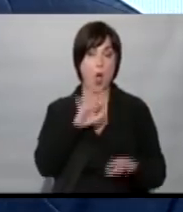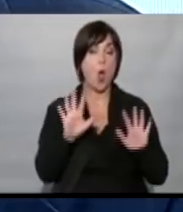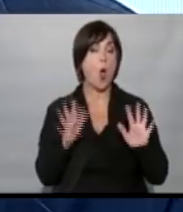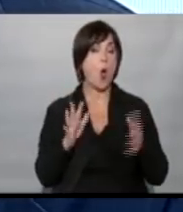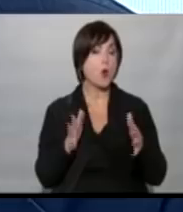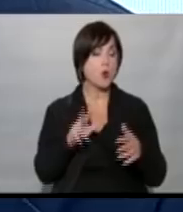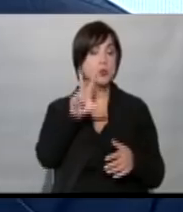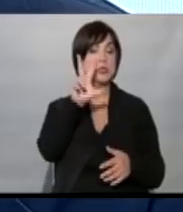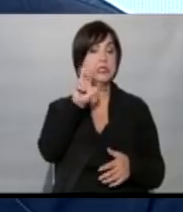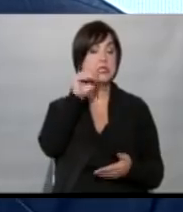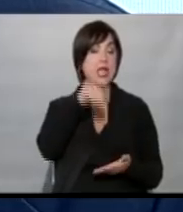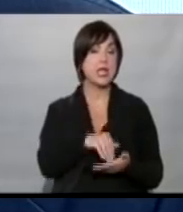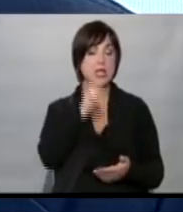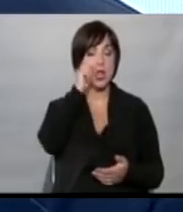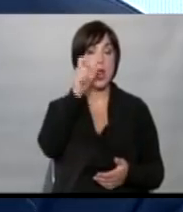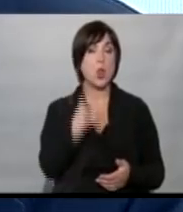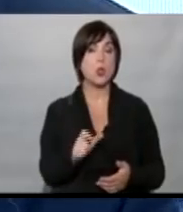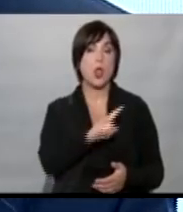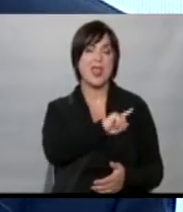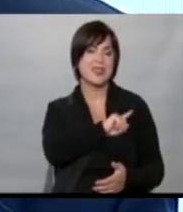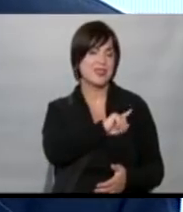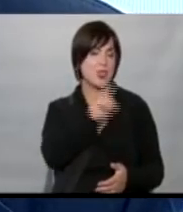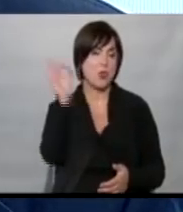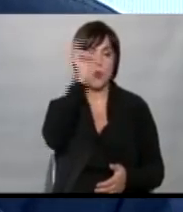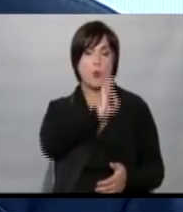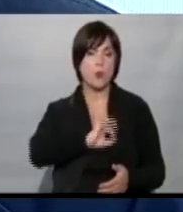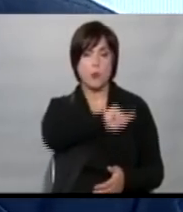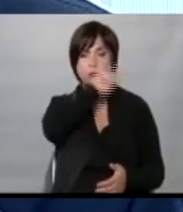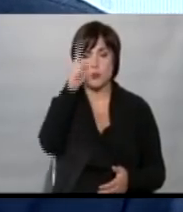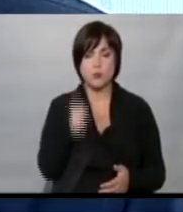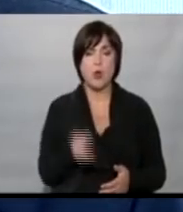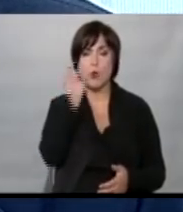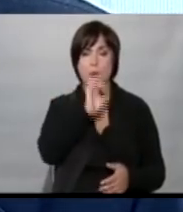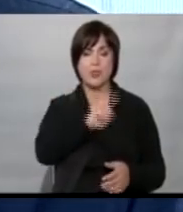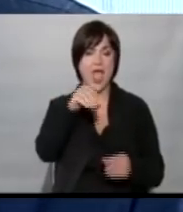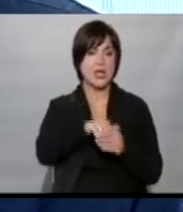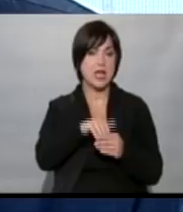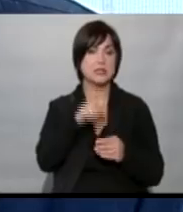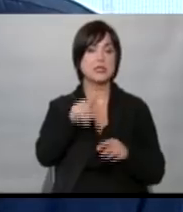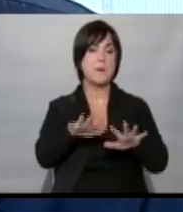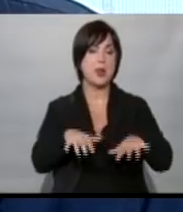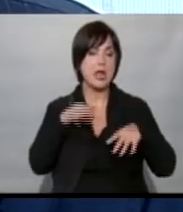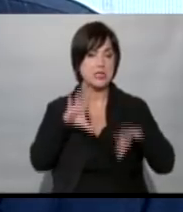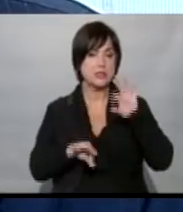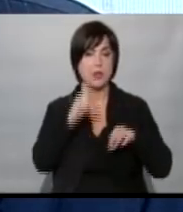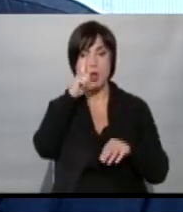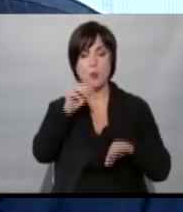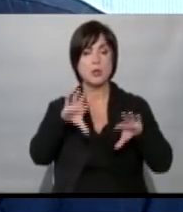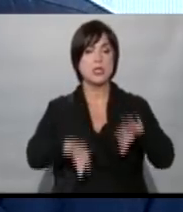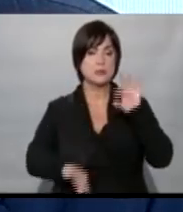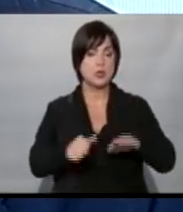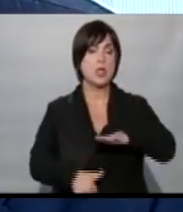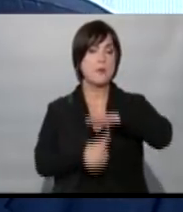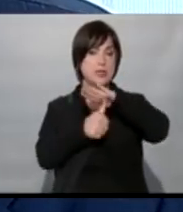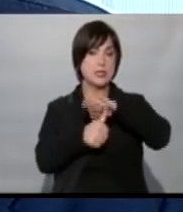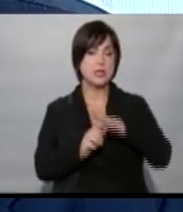Околу 300.000 луѓе кои никогаш не гласат, ни парламентарни, ни локални, ни председателски.